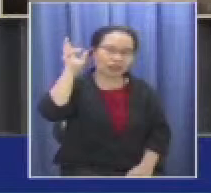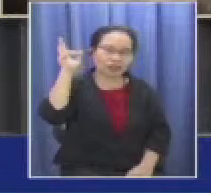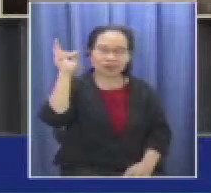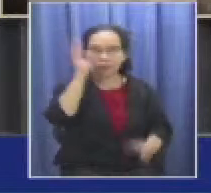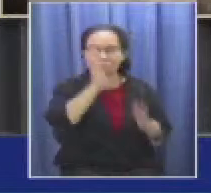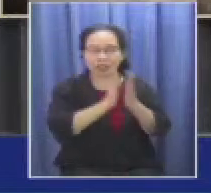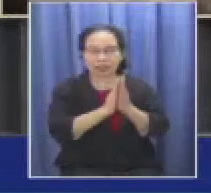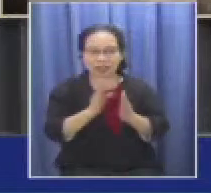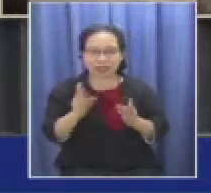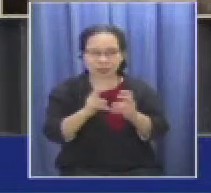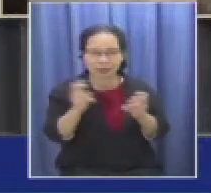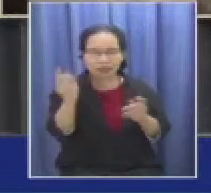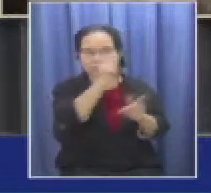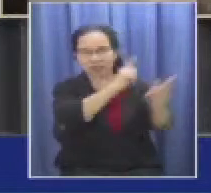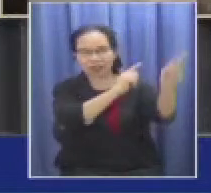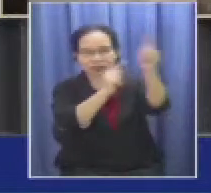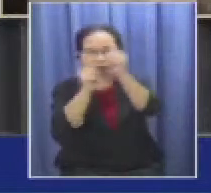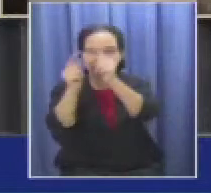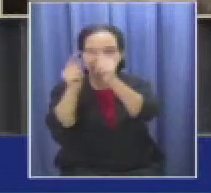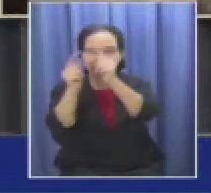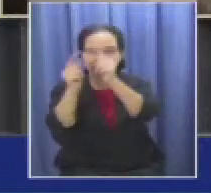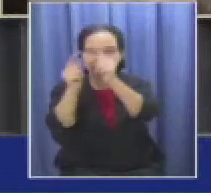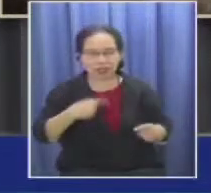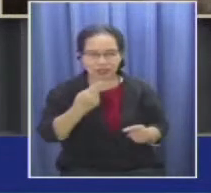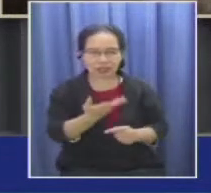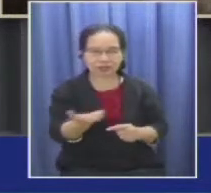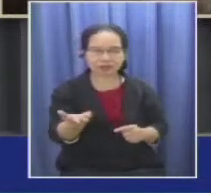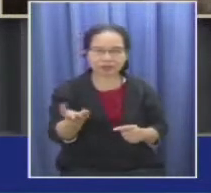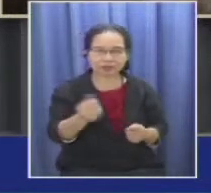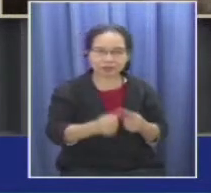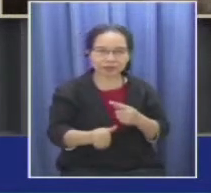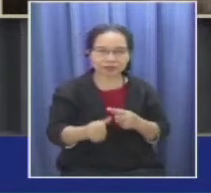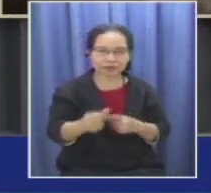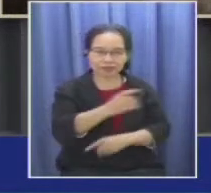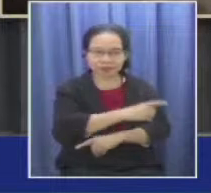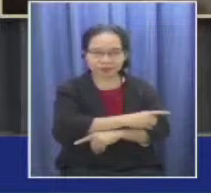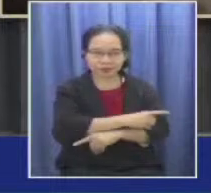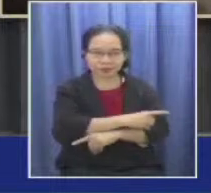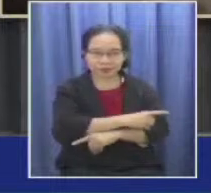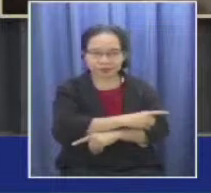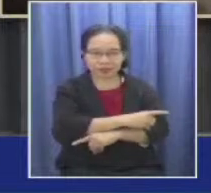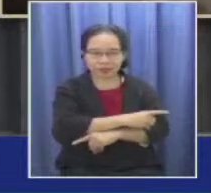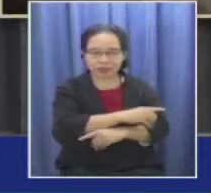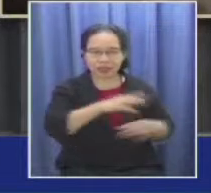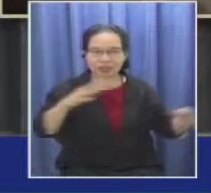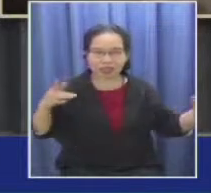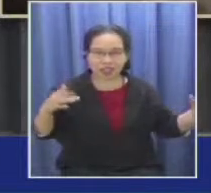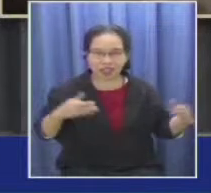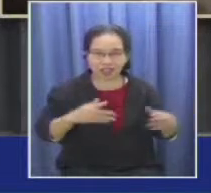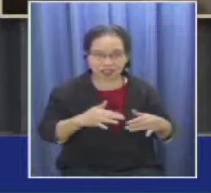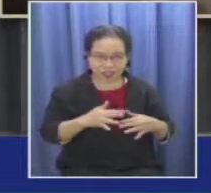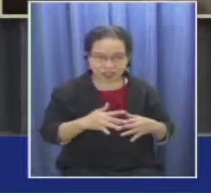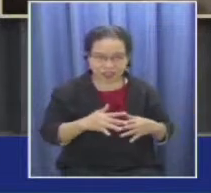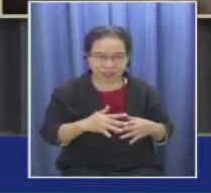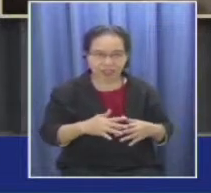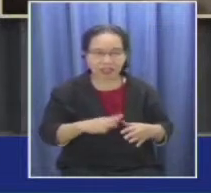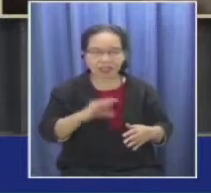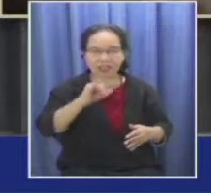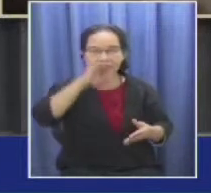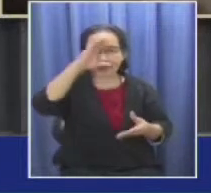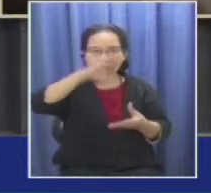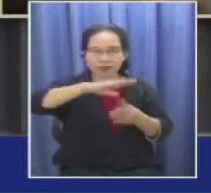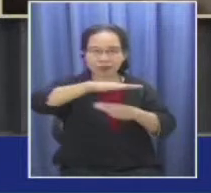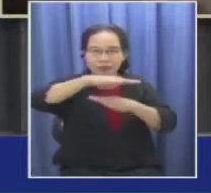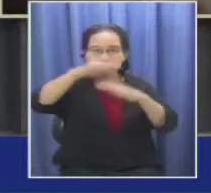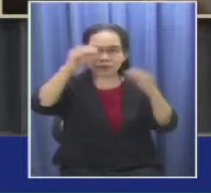ɛnyɛ nsɛm kyɛnkyene ma wɔn nsɛm no ɛnyɛ tietia deɛ wo ka no wɔ Nyankopɔn nim Onyankopɔn nim sɛdeɛ